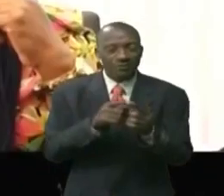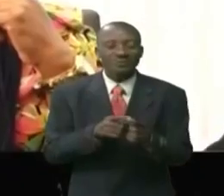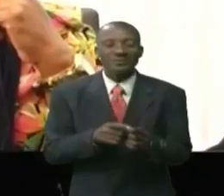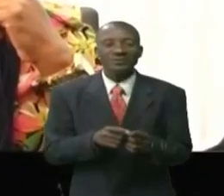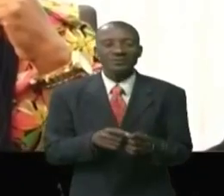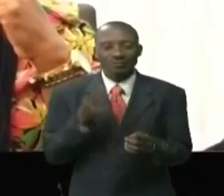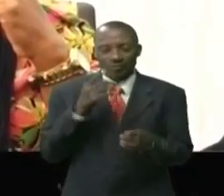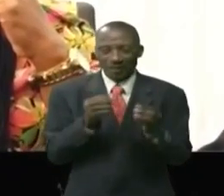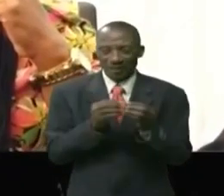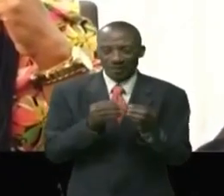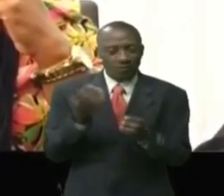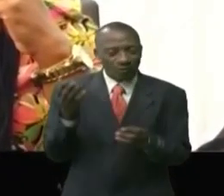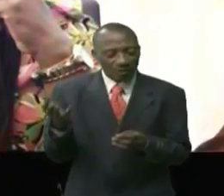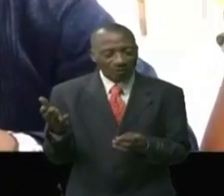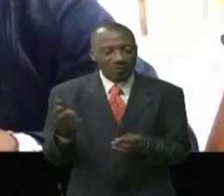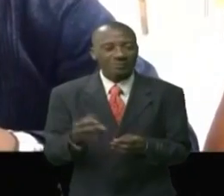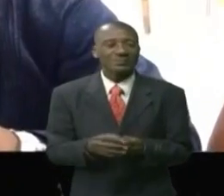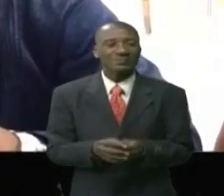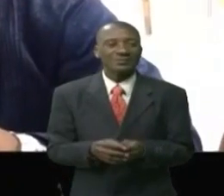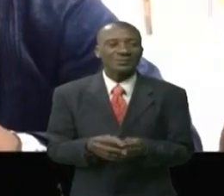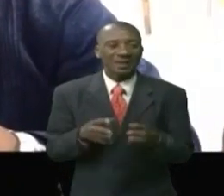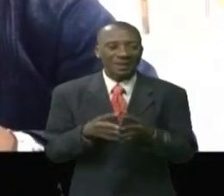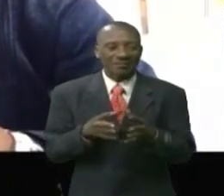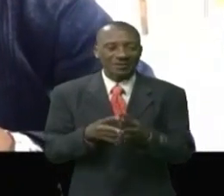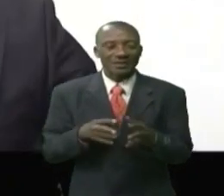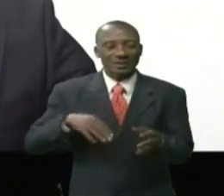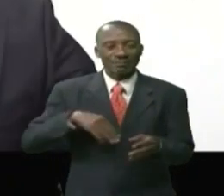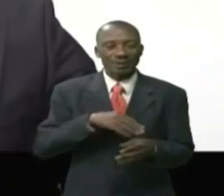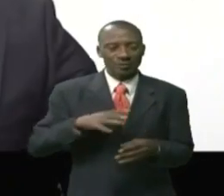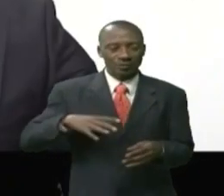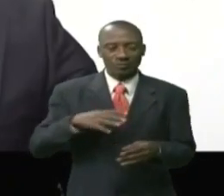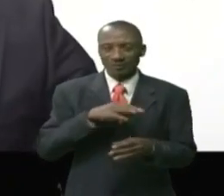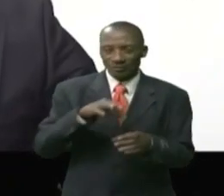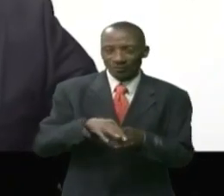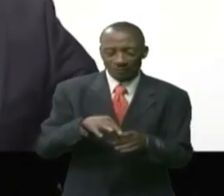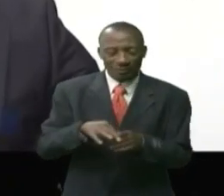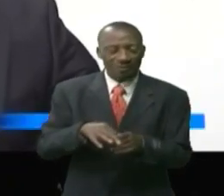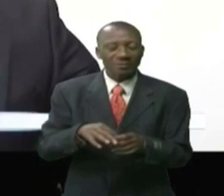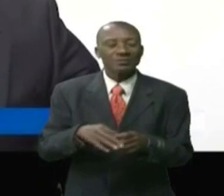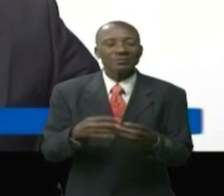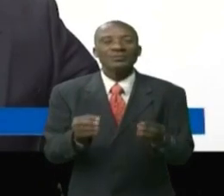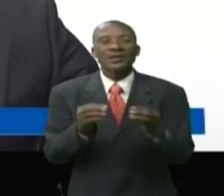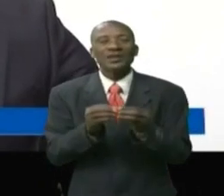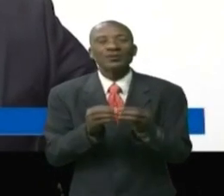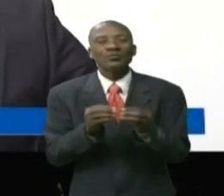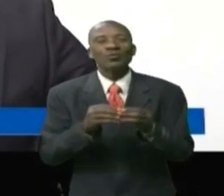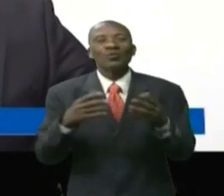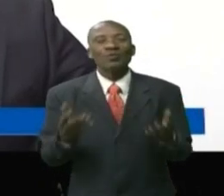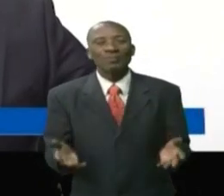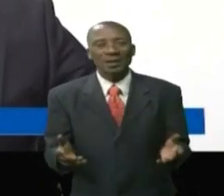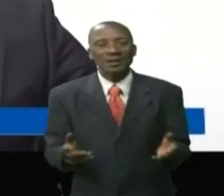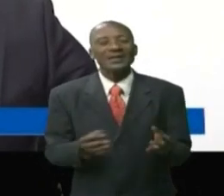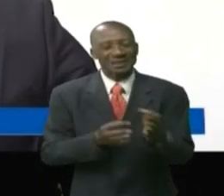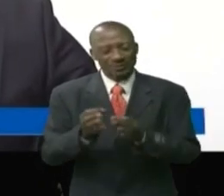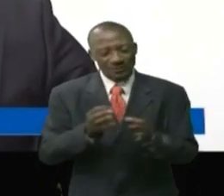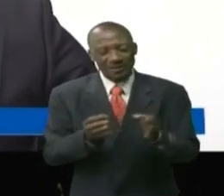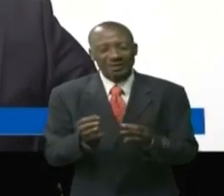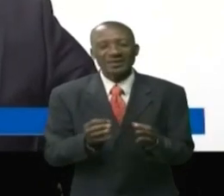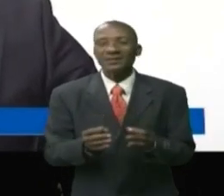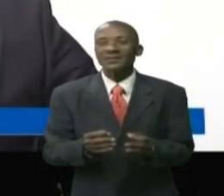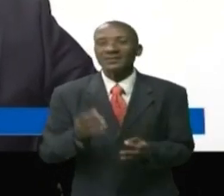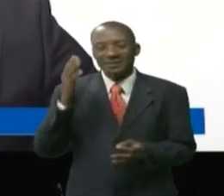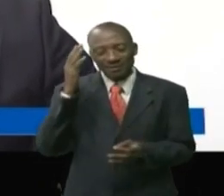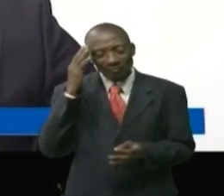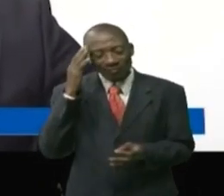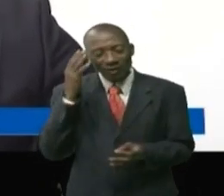puissions pas simplement avoir des gens qui sont formés pour être formés mais des gens qui appliquent et qui arrivent n'est-ce pas à